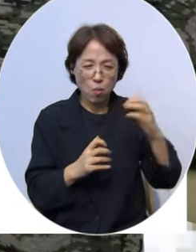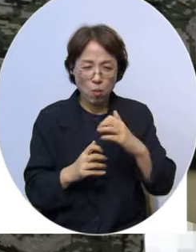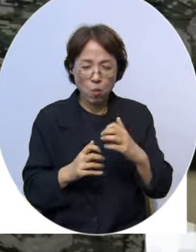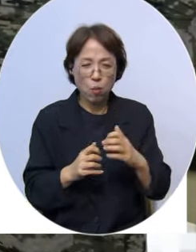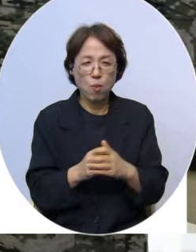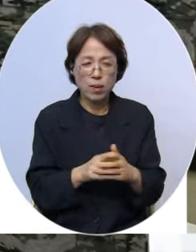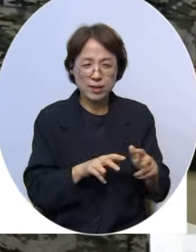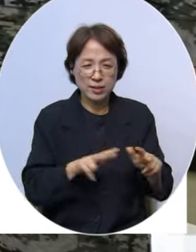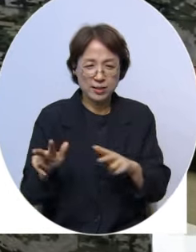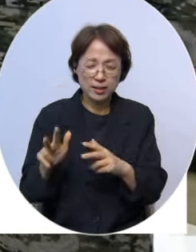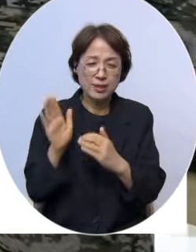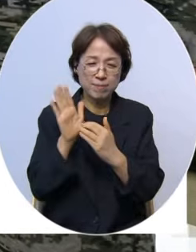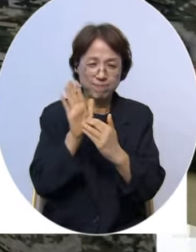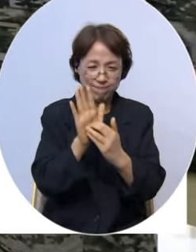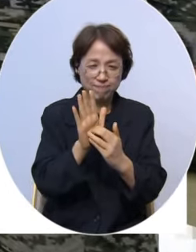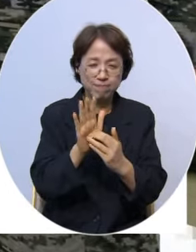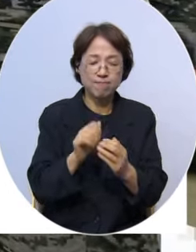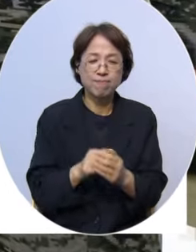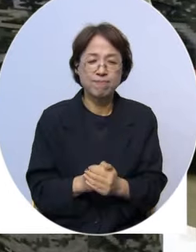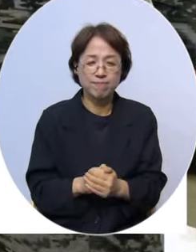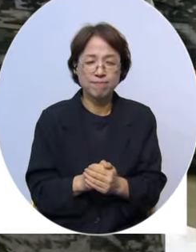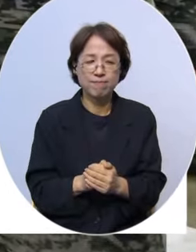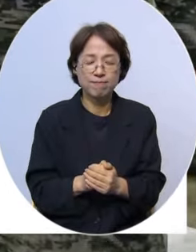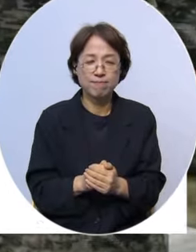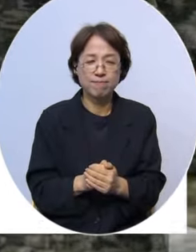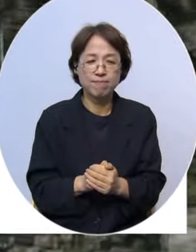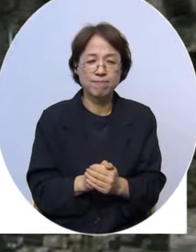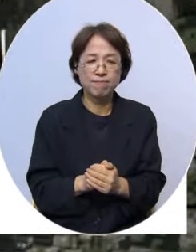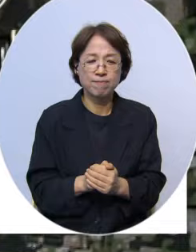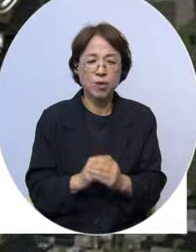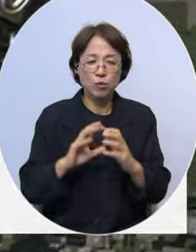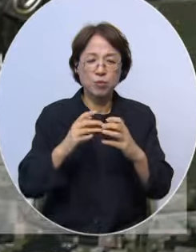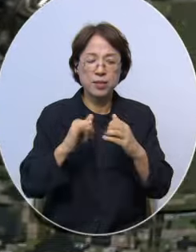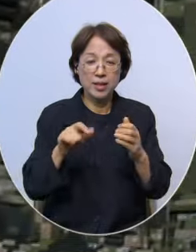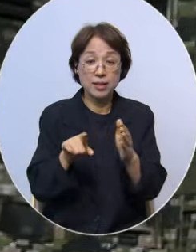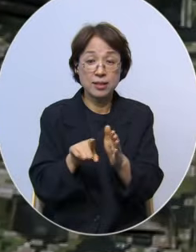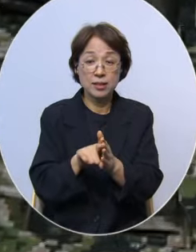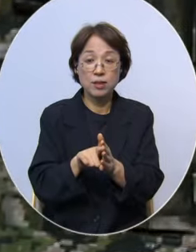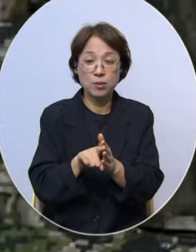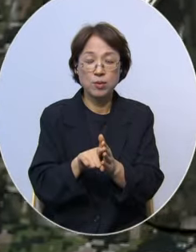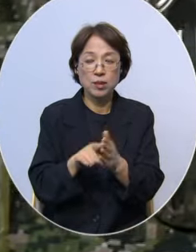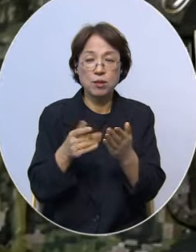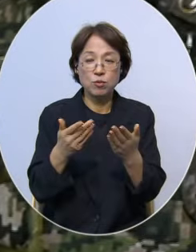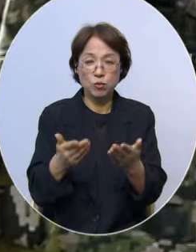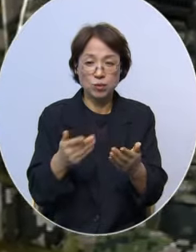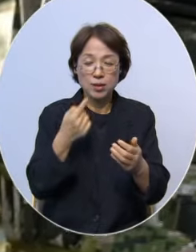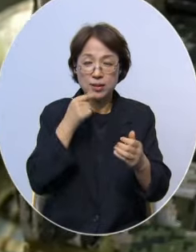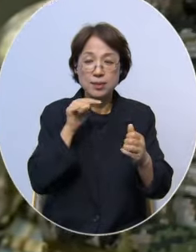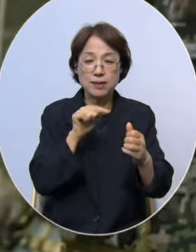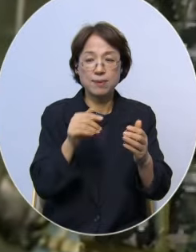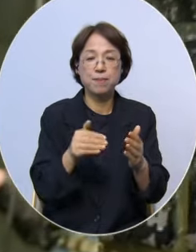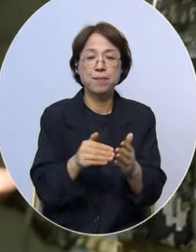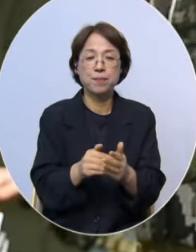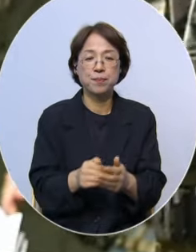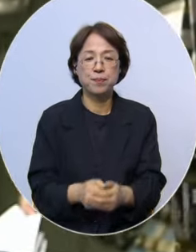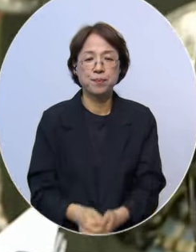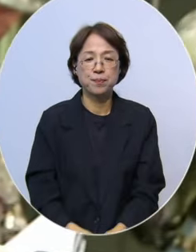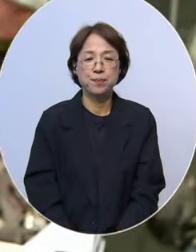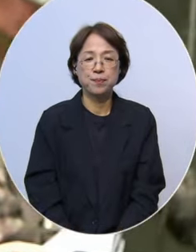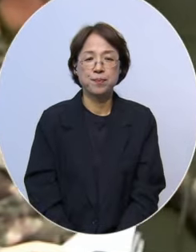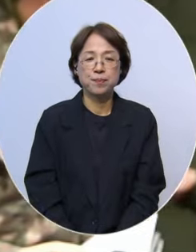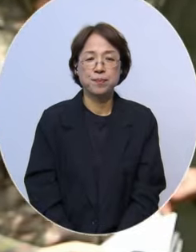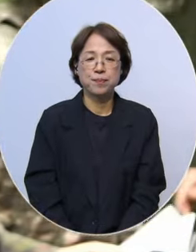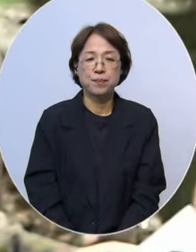해병 답게 뒤를 돌아보지 말고 즉각적으로 행동해 국민에게 신뢰와 믿음을 주라고 지시했습니다 KTV